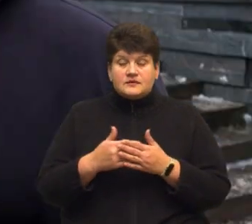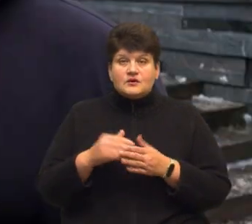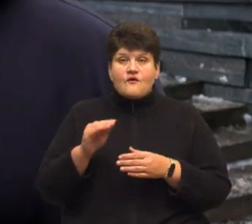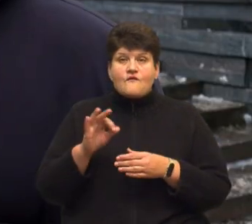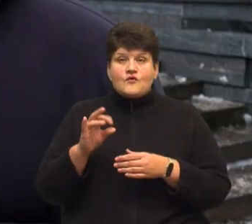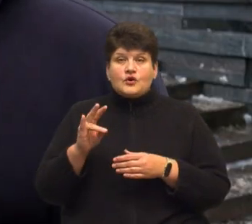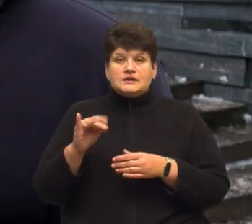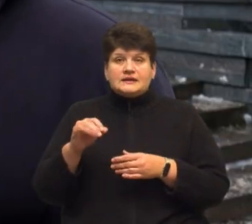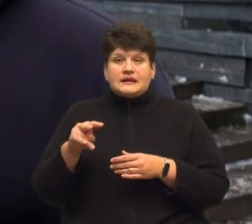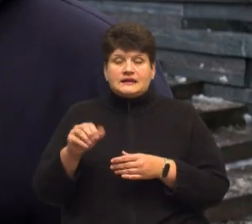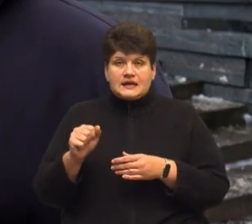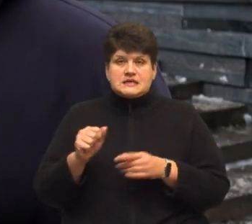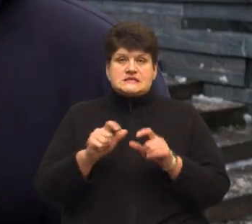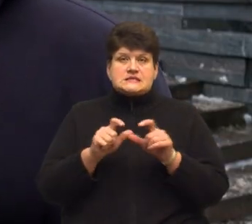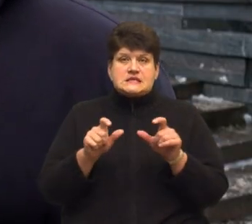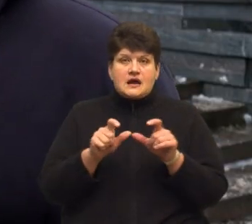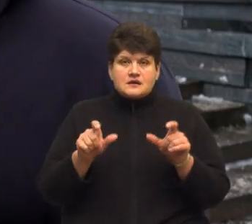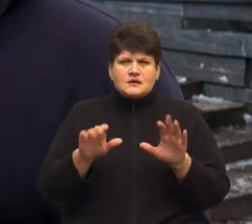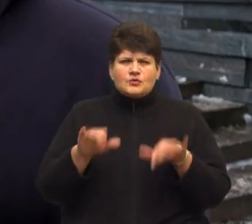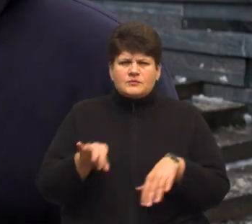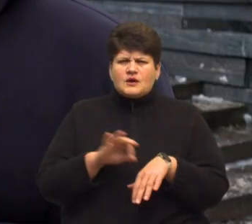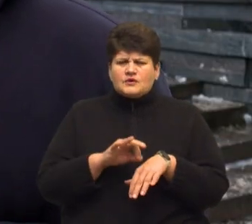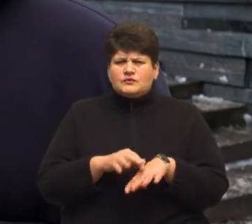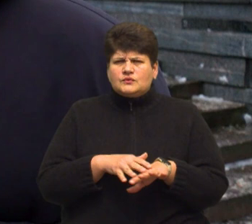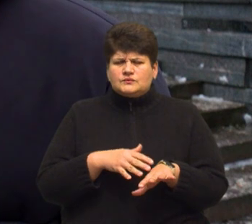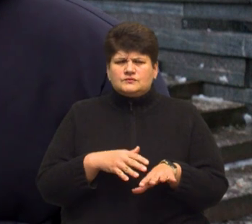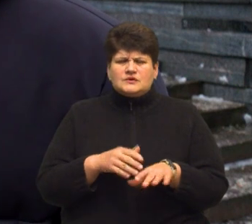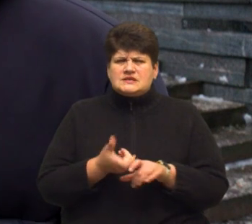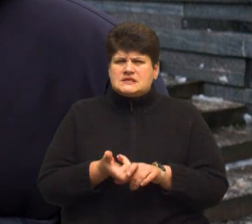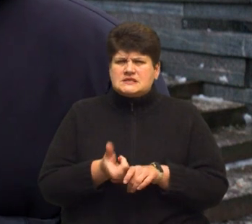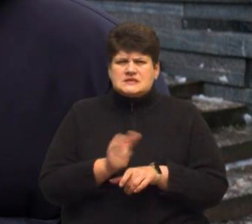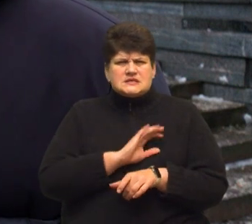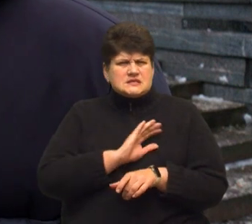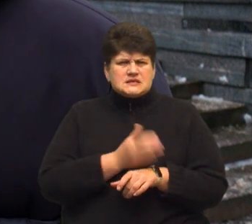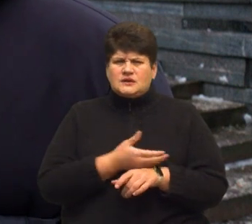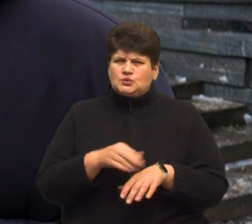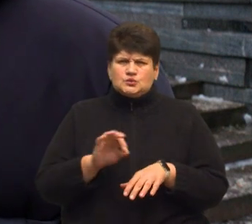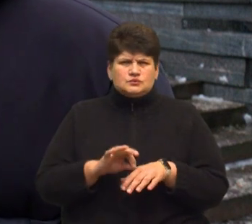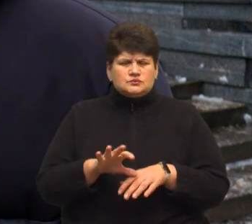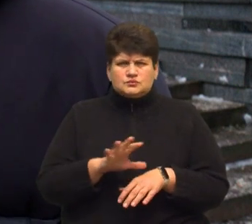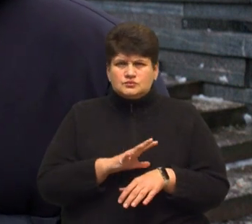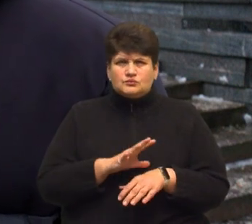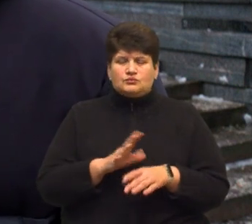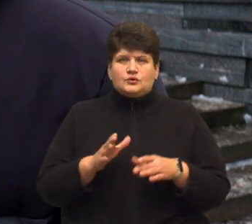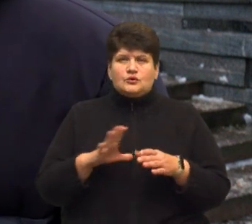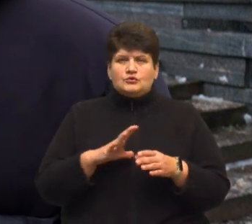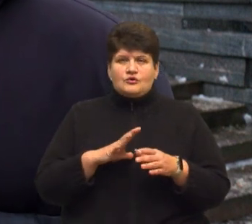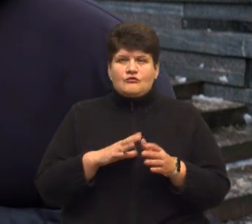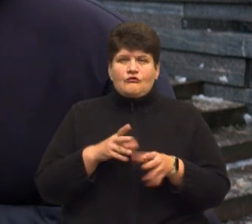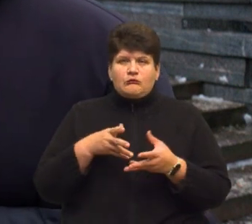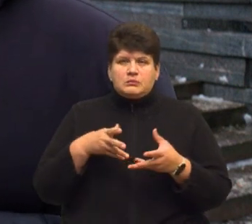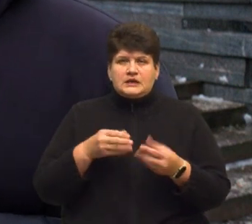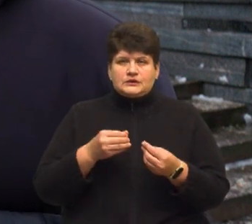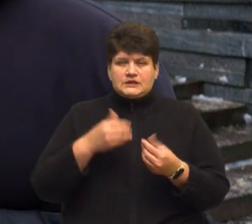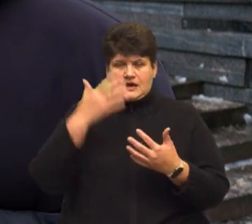станція після самої станція хворів досить сильно хворів дуже сильне були на вестибулярний апарат якщо